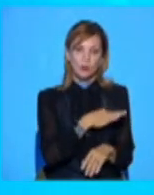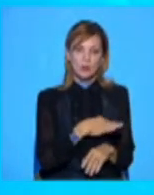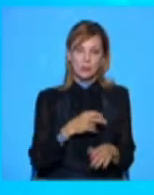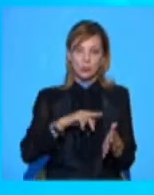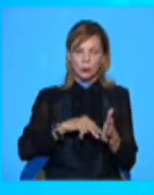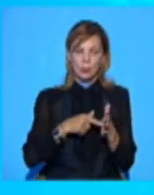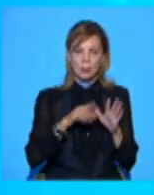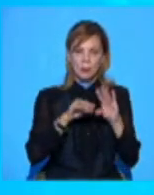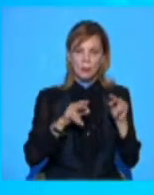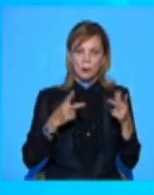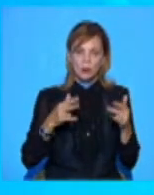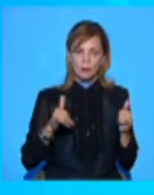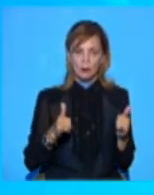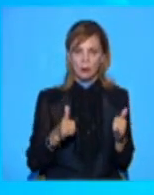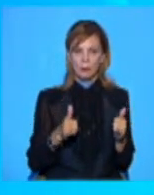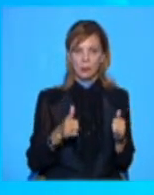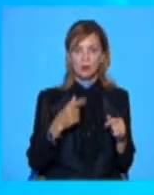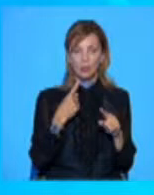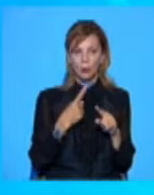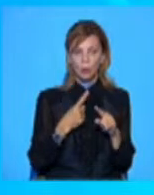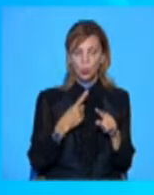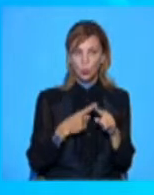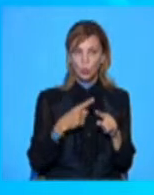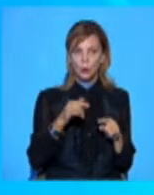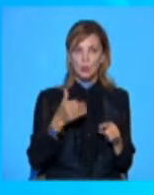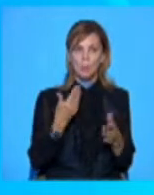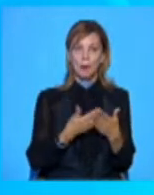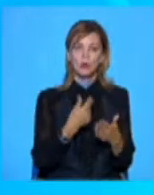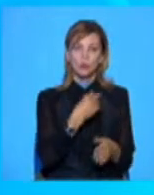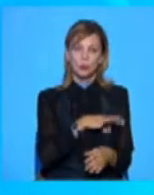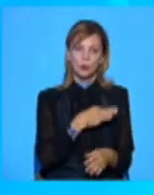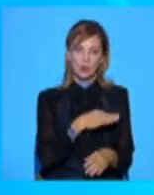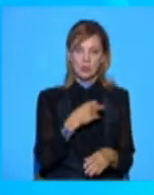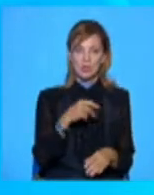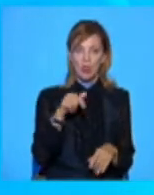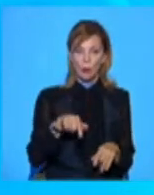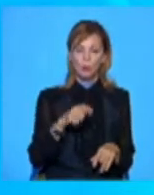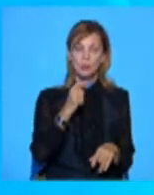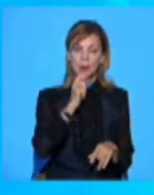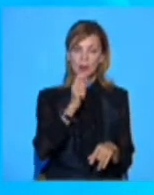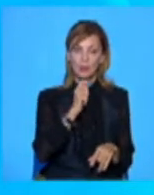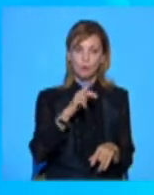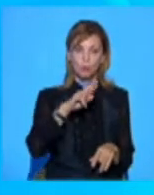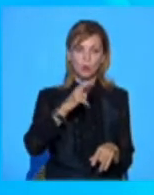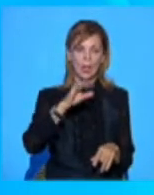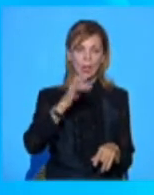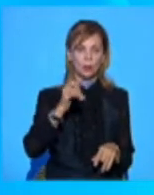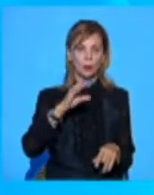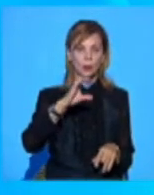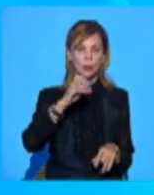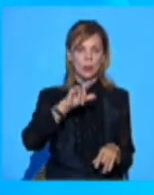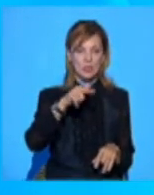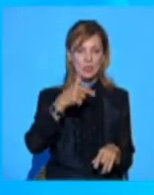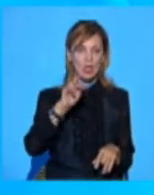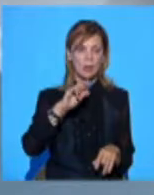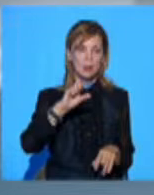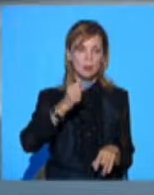Craiova organizează multe evenimente cu și pentru studenți. Detalii ne oferă rectorul Universității din Craiova, Cezar Spân.